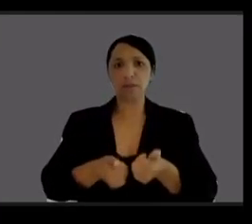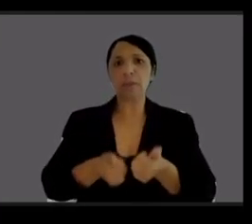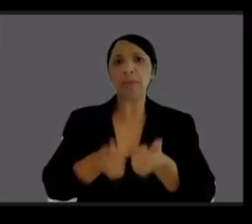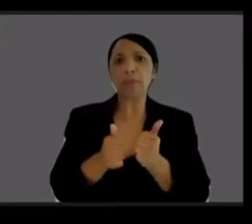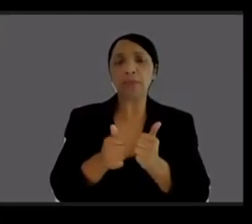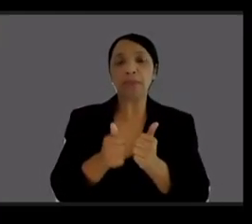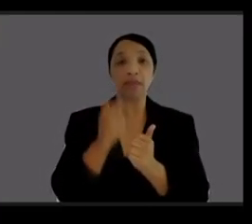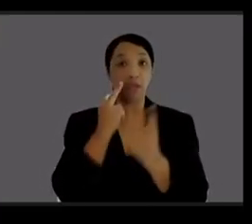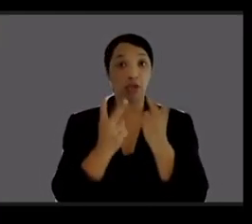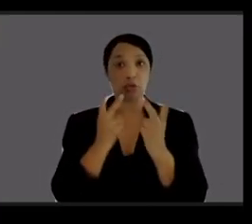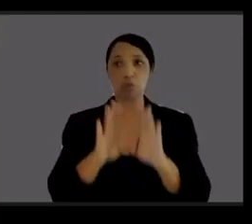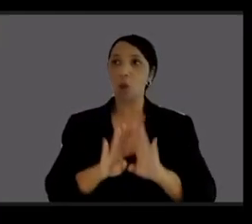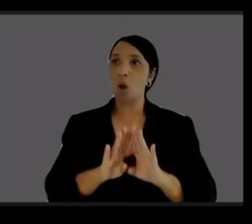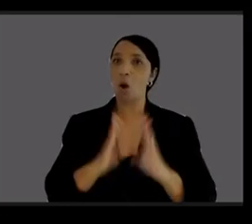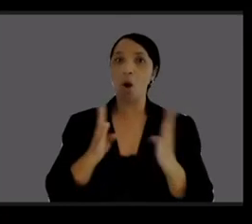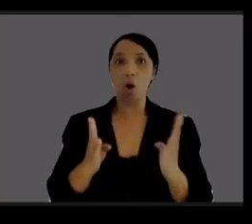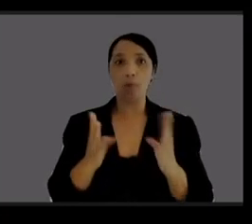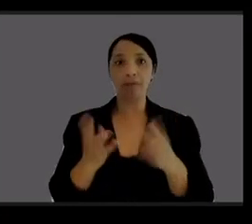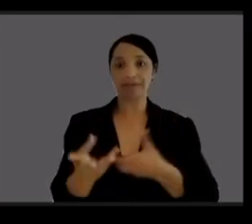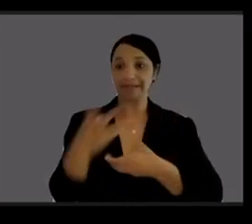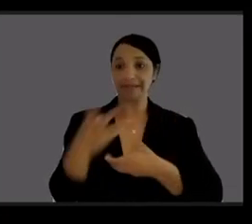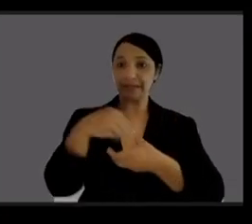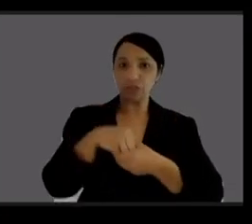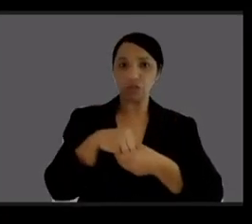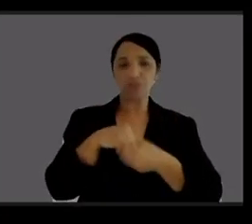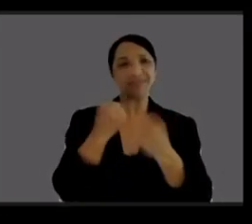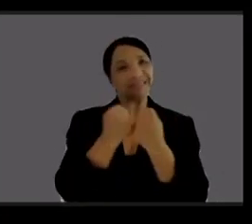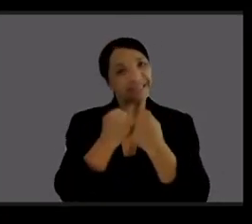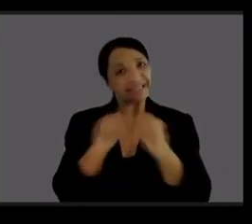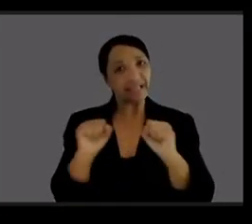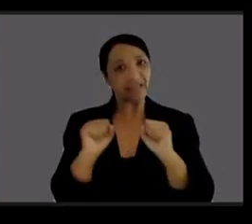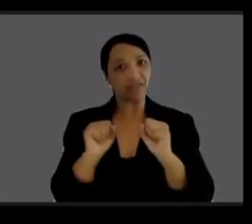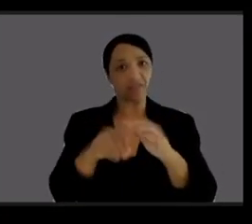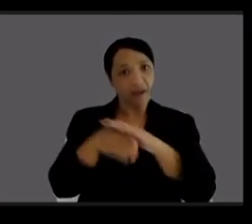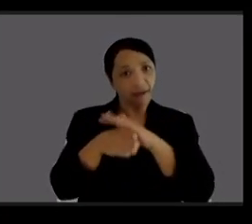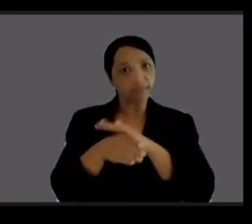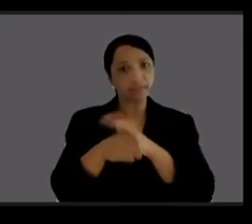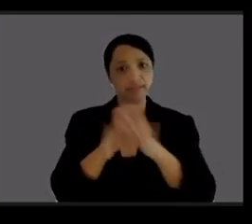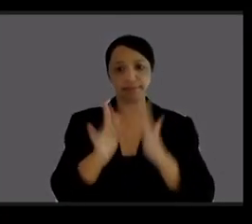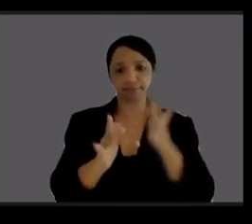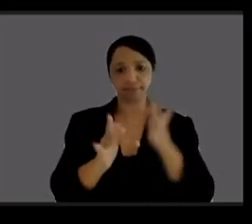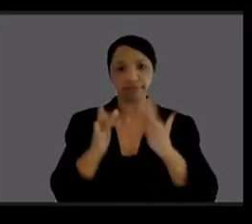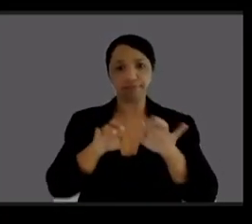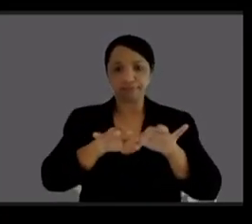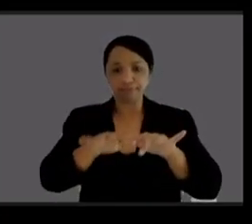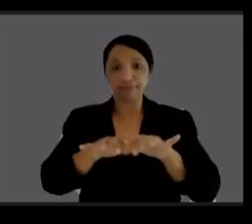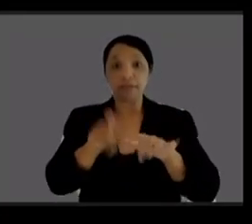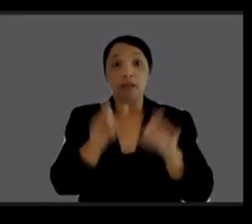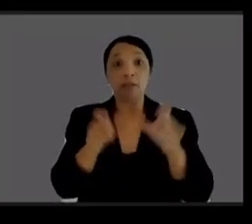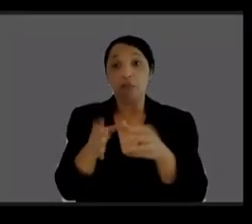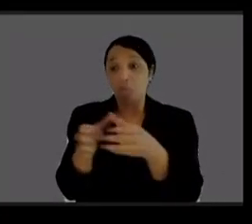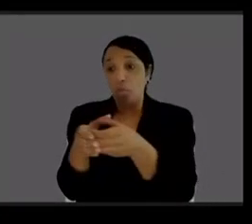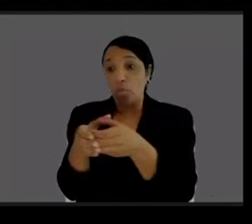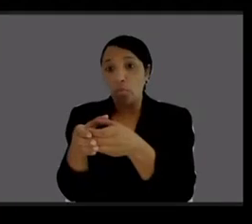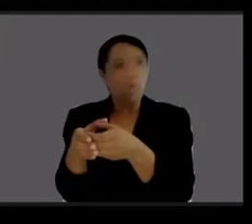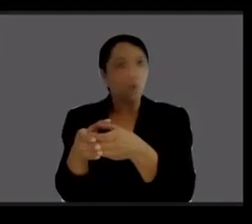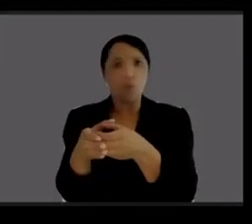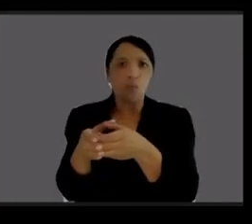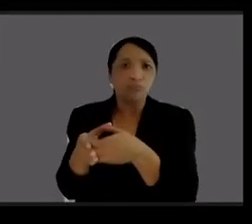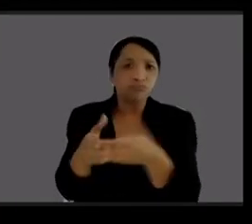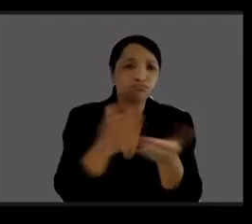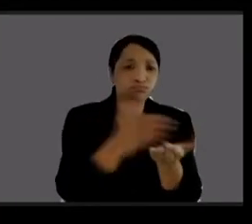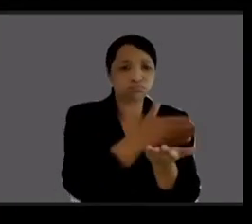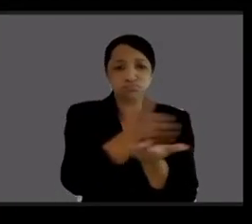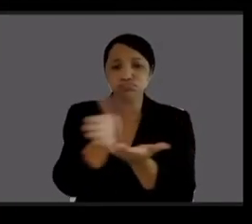异的数字化的解决方案，打造一个更加开放、具有包容性、安全的能够服务于所有人的数字化。我们必